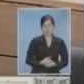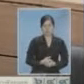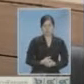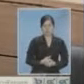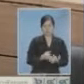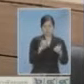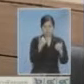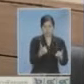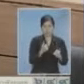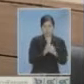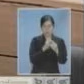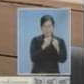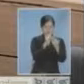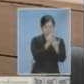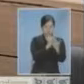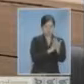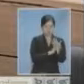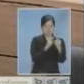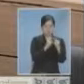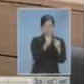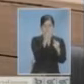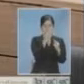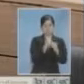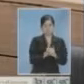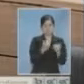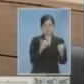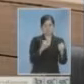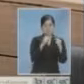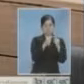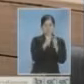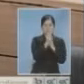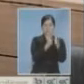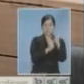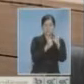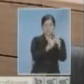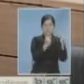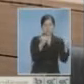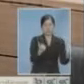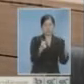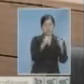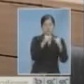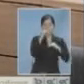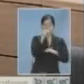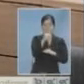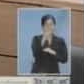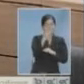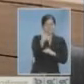ตอนนี้ก็ไม่มีวาระแล้วนะครับกฎหมายที่พวกท่านมาเนี่ยวาระไม่มีแล้วใครล